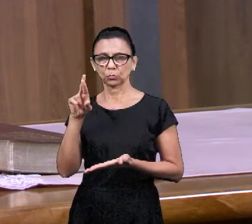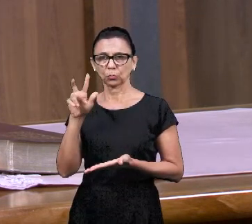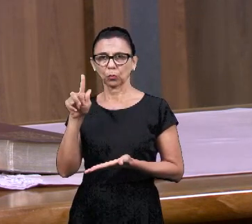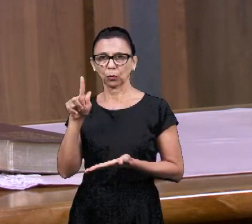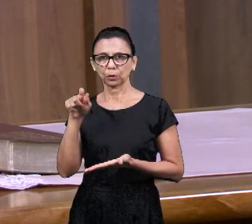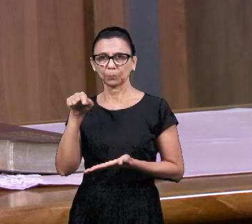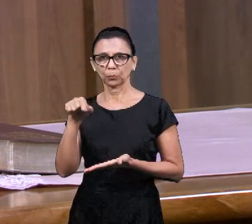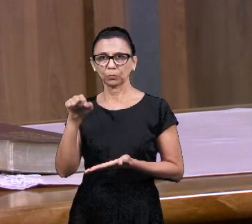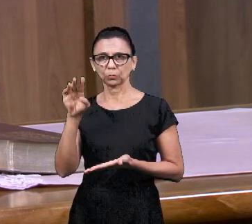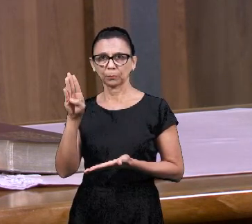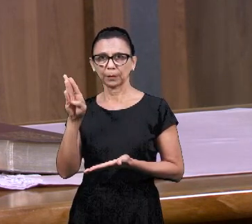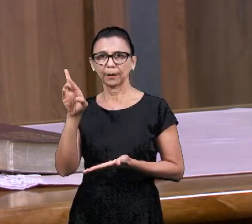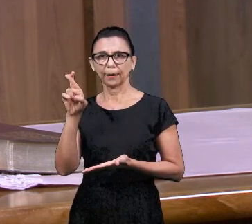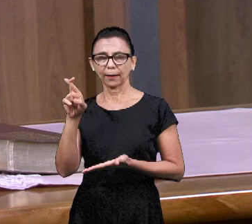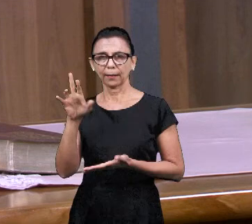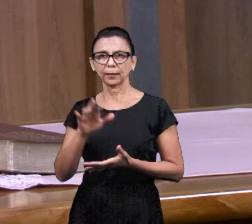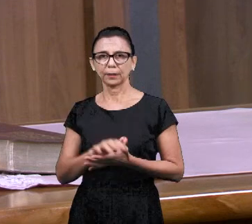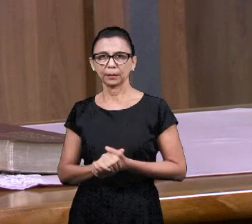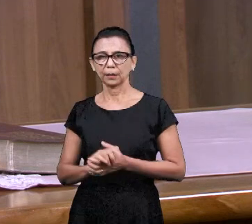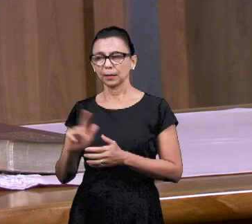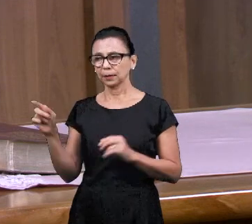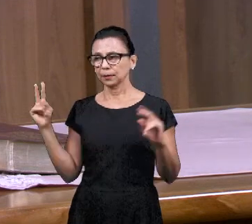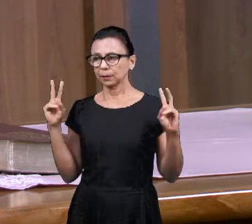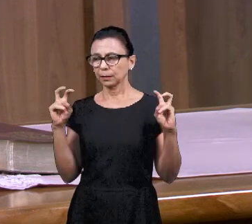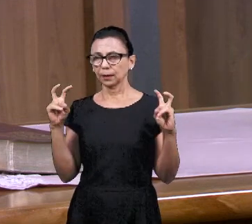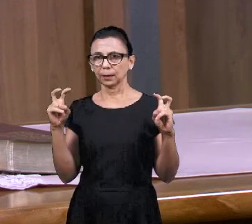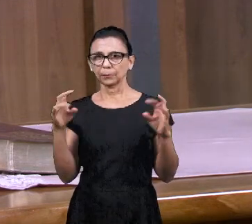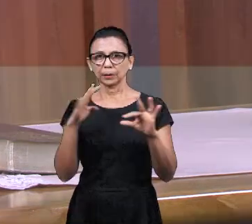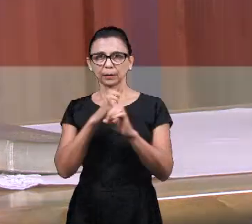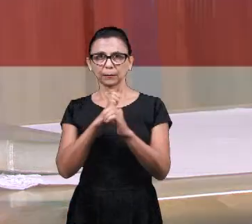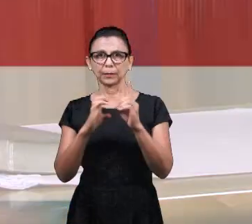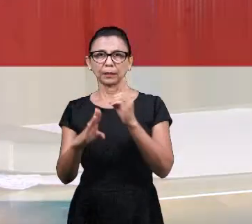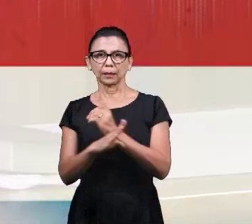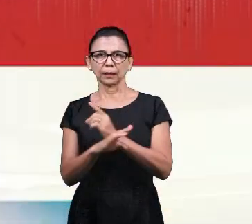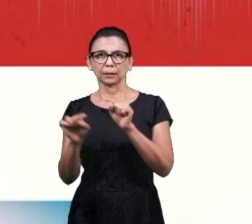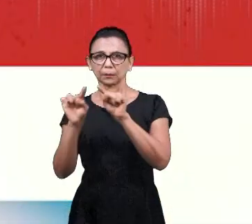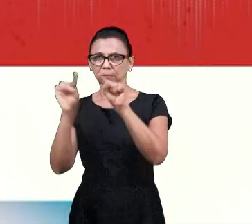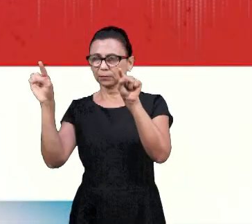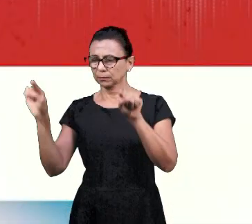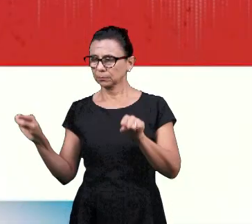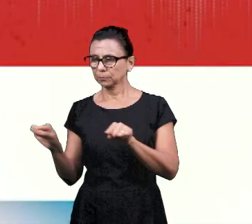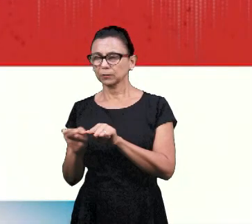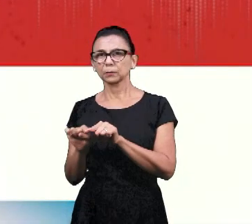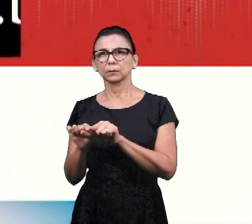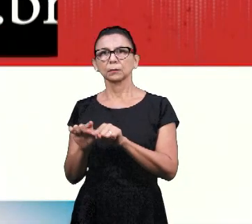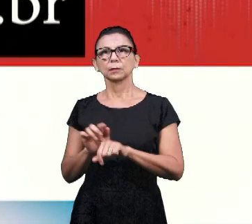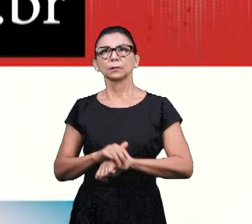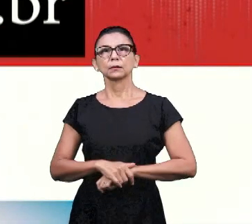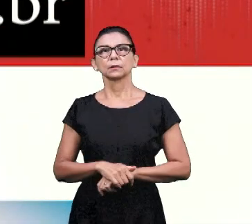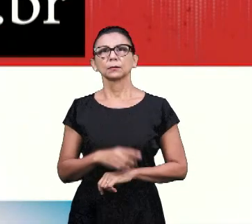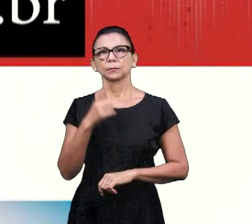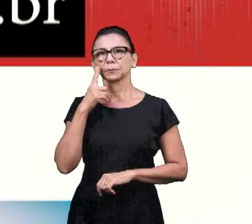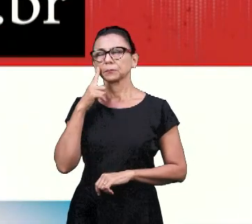église-chrétienne-maranatha.org.br. Là, il y a un onglet École biblique dominicale LBD. Vous pouvez cliquer et vous allez voir